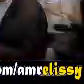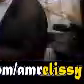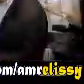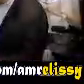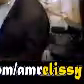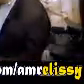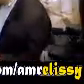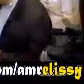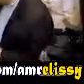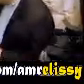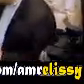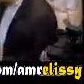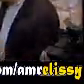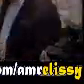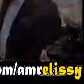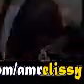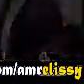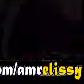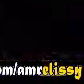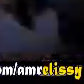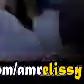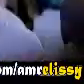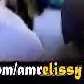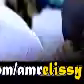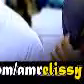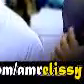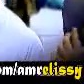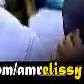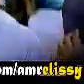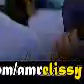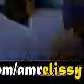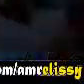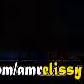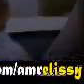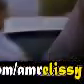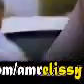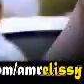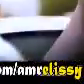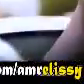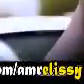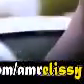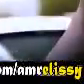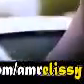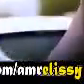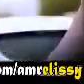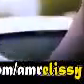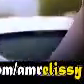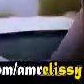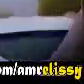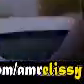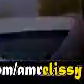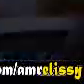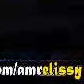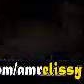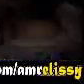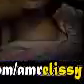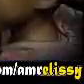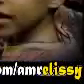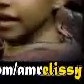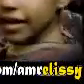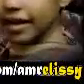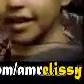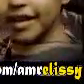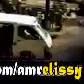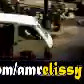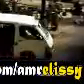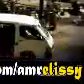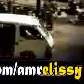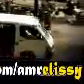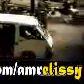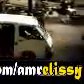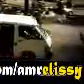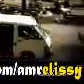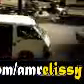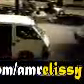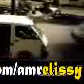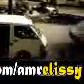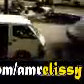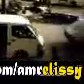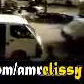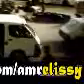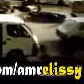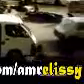زي كل الناس، مستورة مدام بابنا علينا